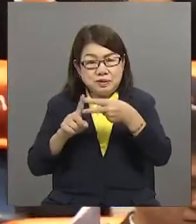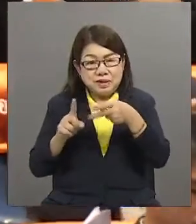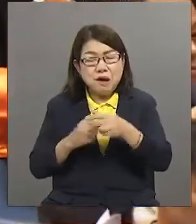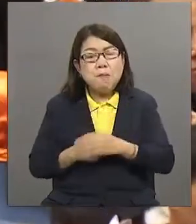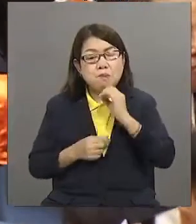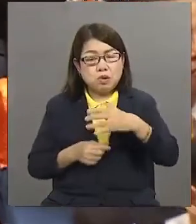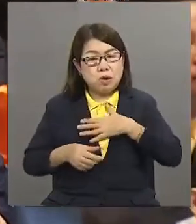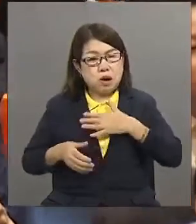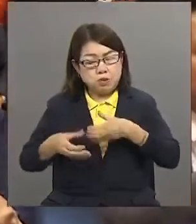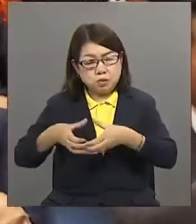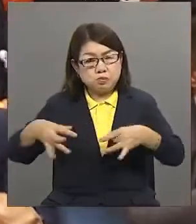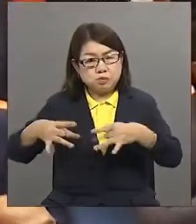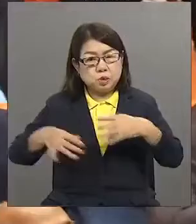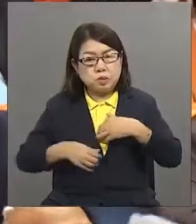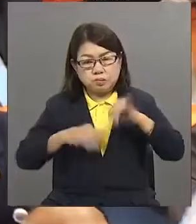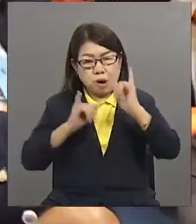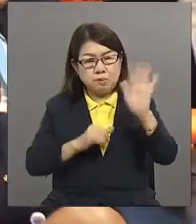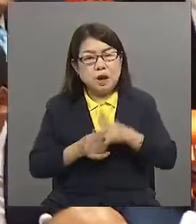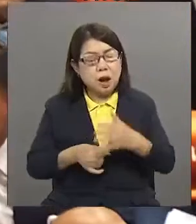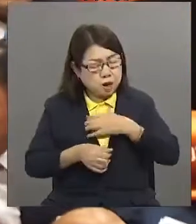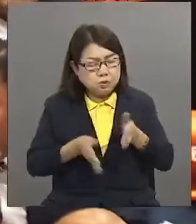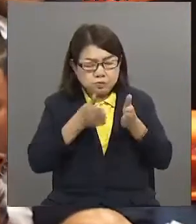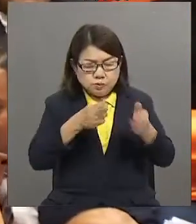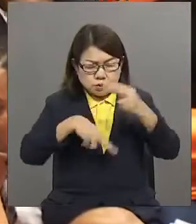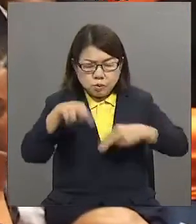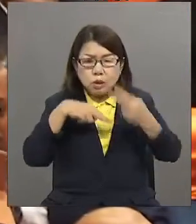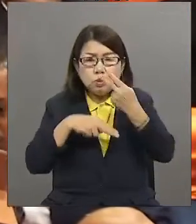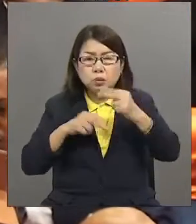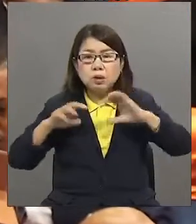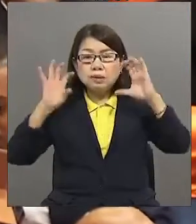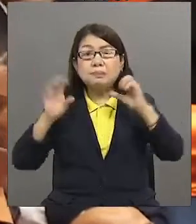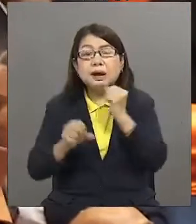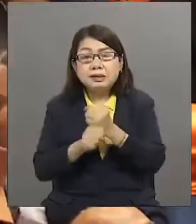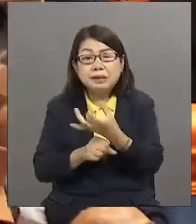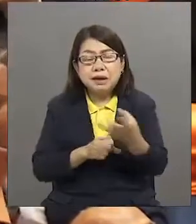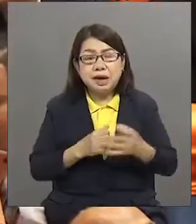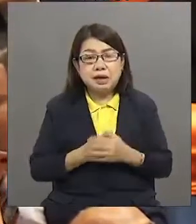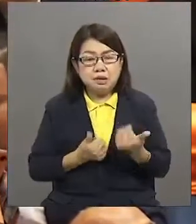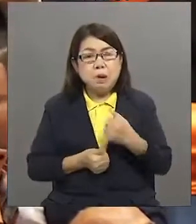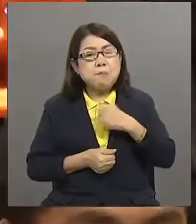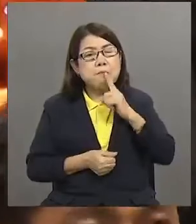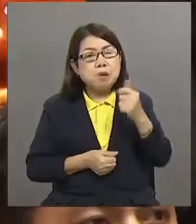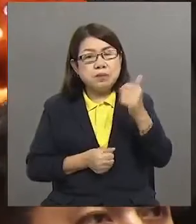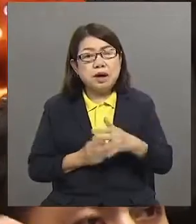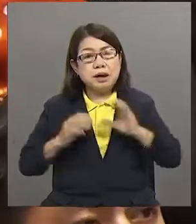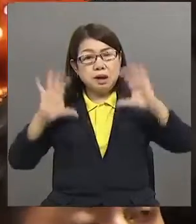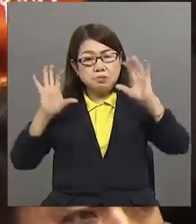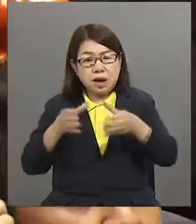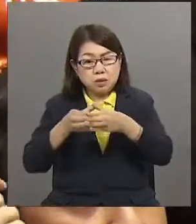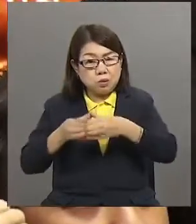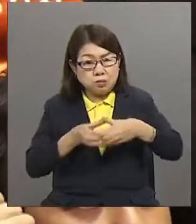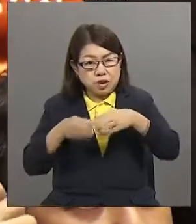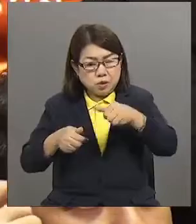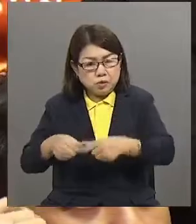ะไม่ประมาทในการทำหน้าที่ตรวจสอบการทำงานของรัฐบาลและขณะนี้ก็บอกไม่ได้ว่ารัฐบาลชุดนี้จะอยู่บริหารประเทศได้สั้น